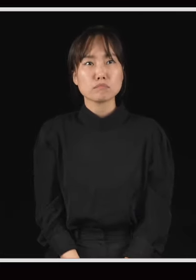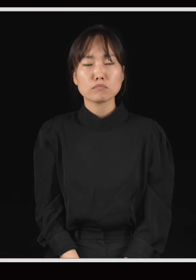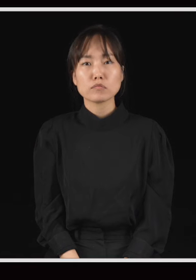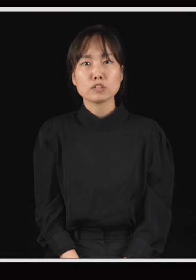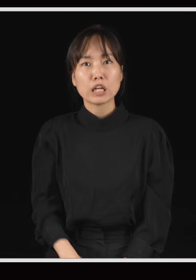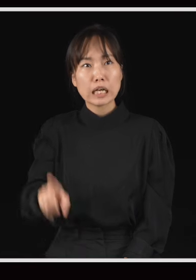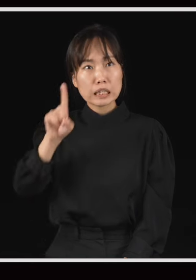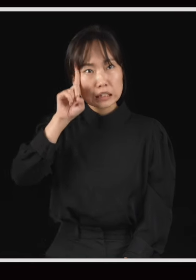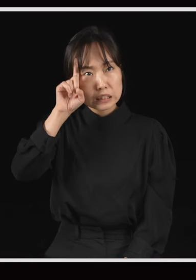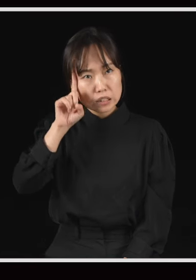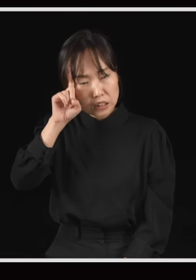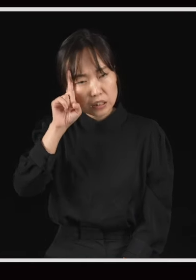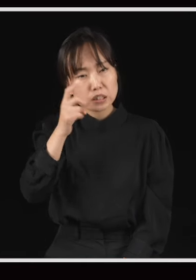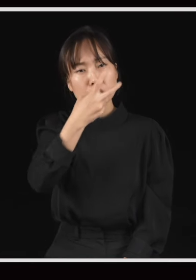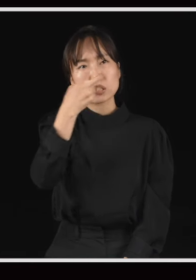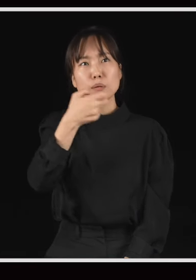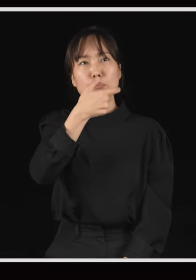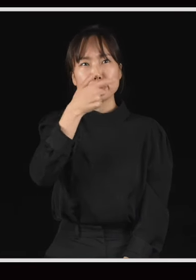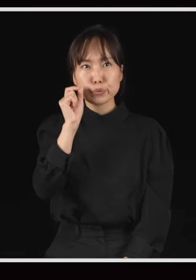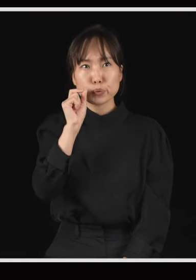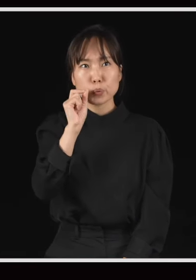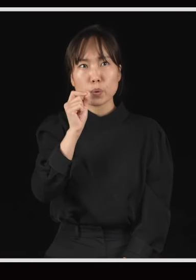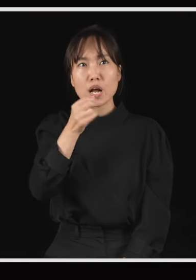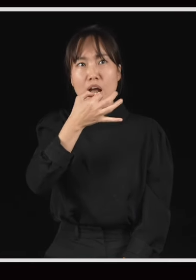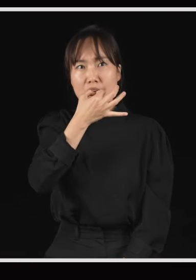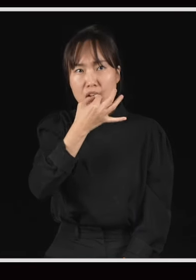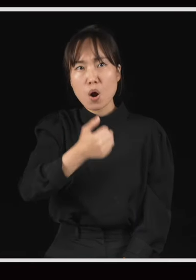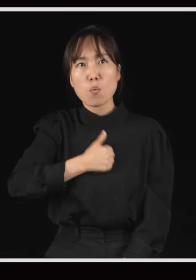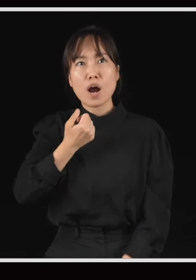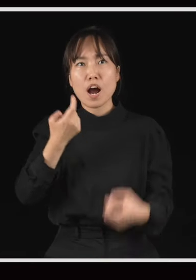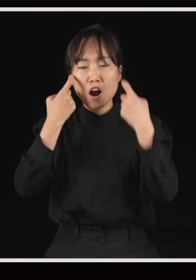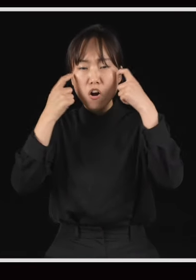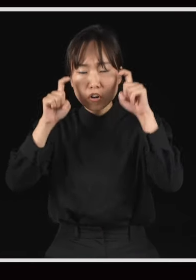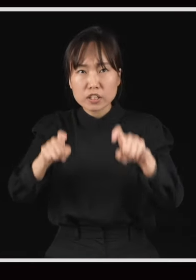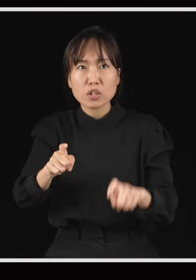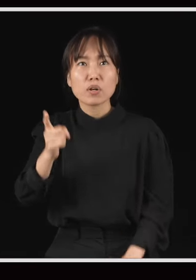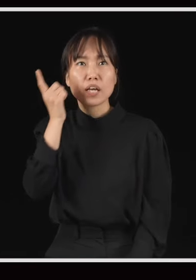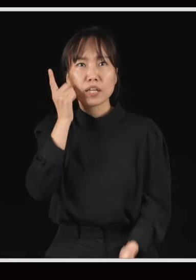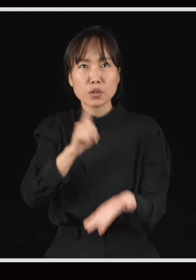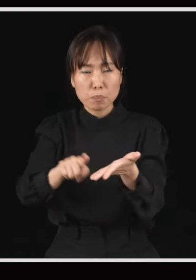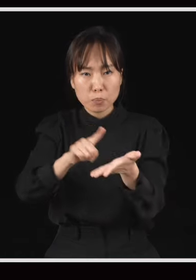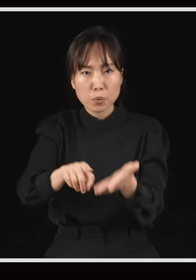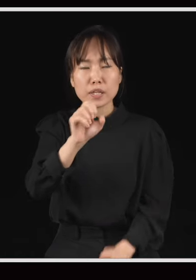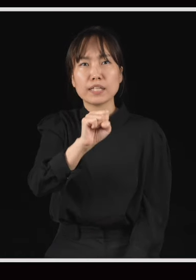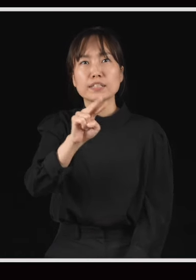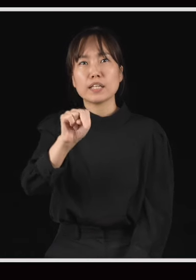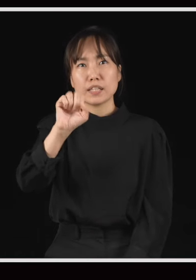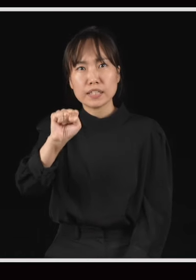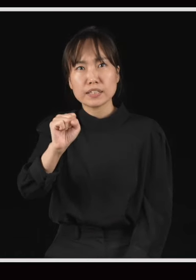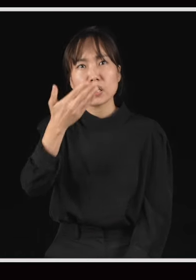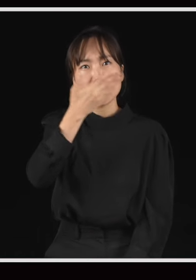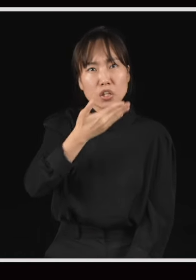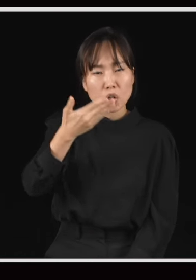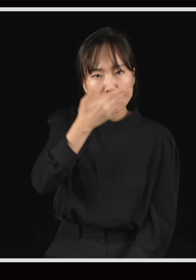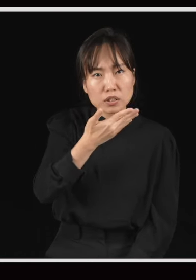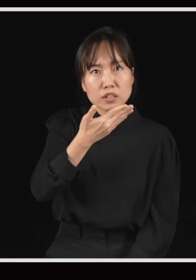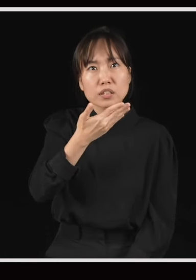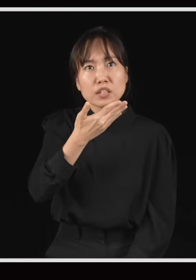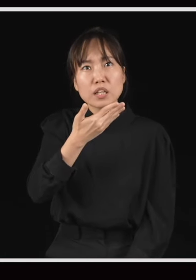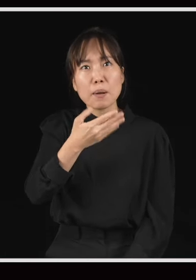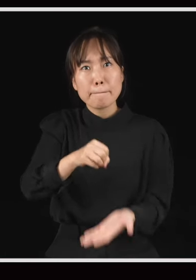문제가 이 스트레스, 수면 부족, 탐진치, 스마트폰, 소셜미디어, 빠른 비디오